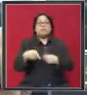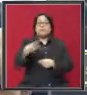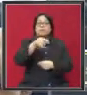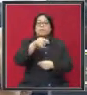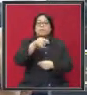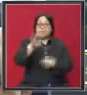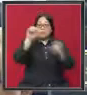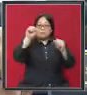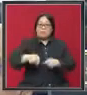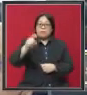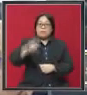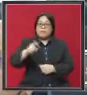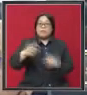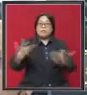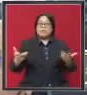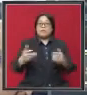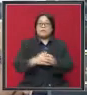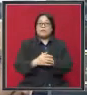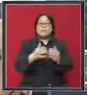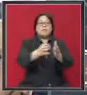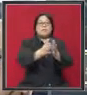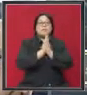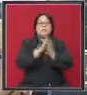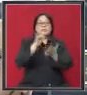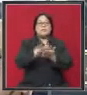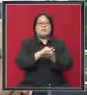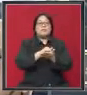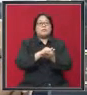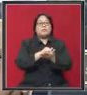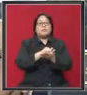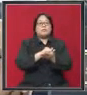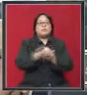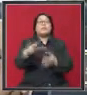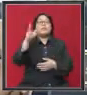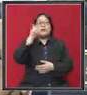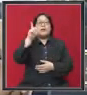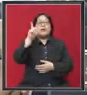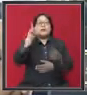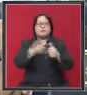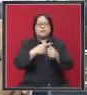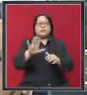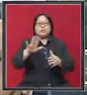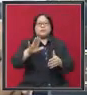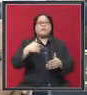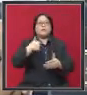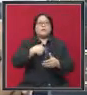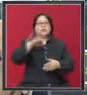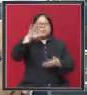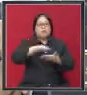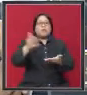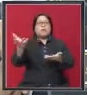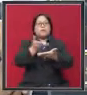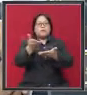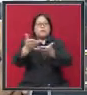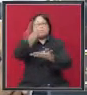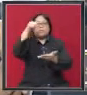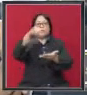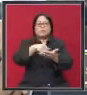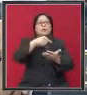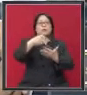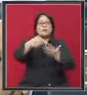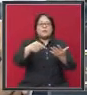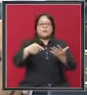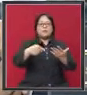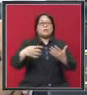Berhormat boleh memastikan dari segi permohonan itu kita boleh kurangkan red tape yang dihadapi kerana ini